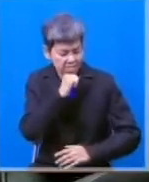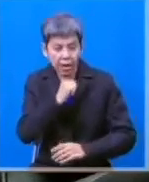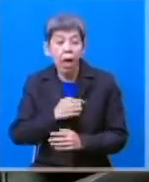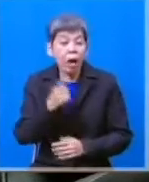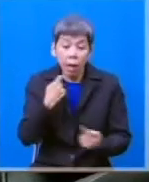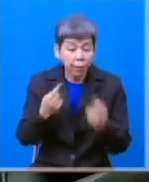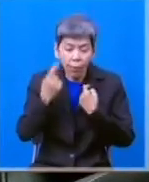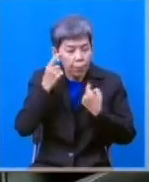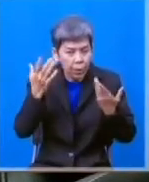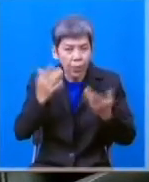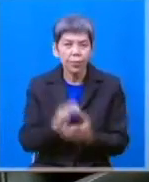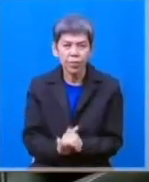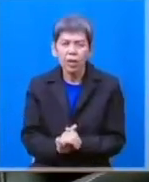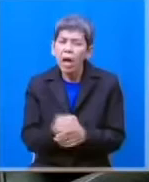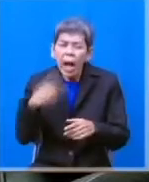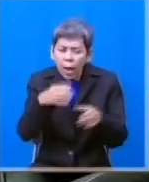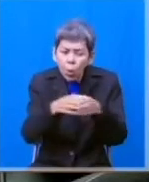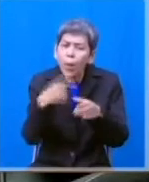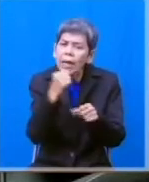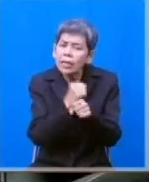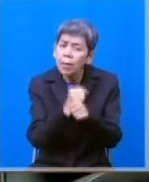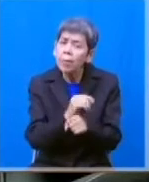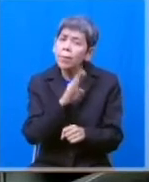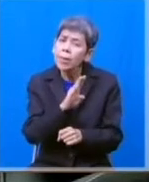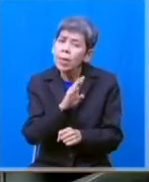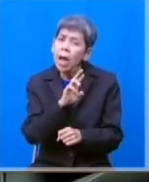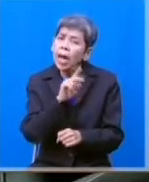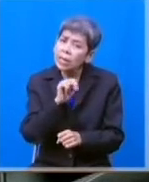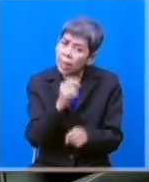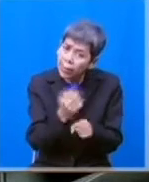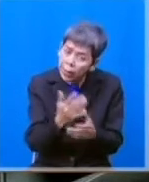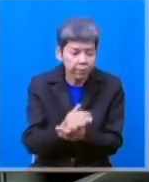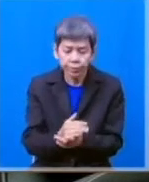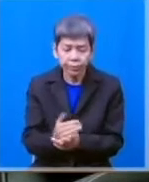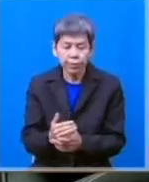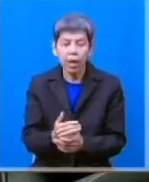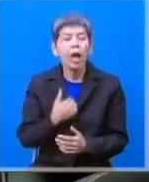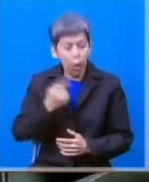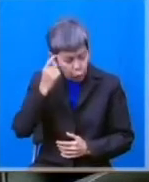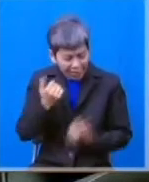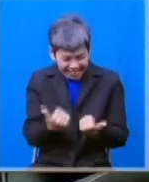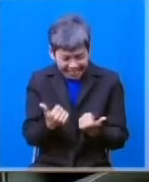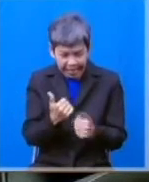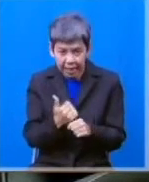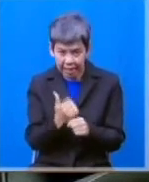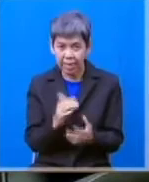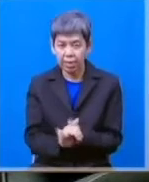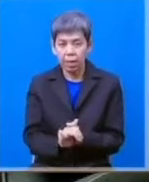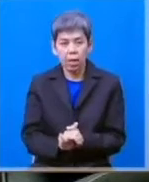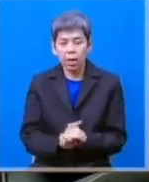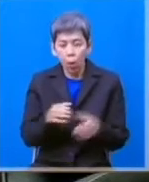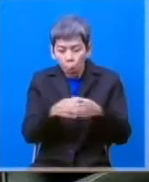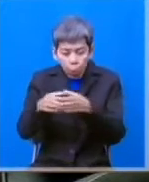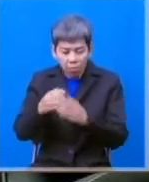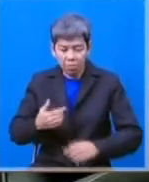ามผมไม่ทราบนะครับว่าเป็น BRN หรือเปล่านะครับแต่ให้รู้ว่าที่สยต.เนี่ยไม่เคยมีกลุ่มไห